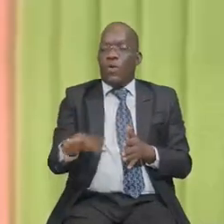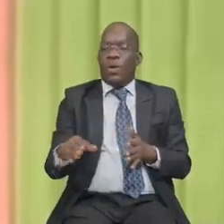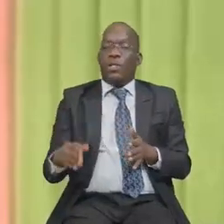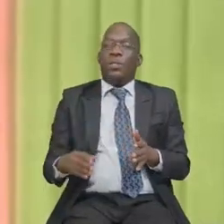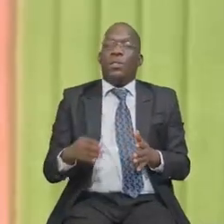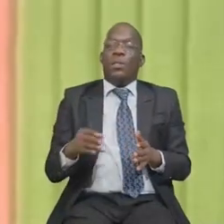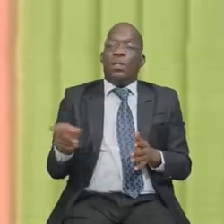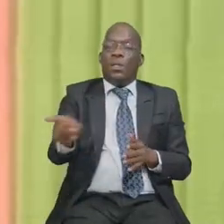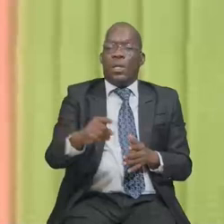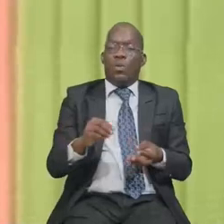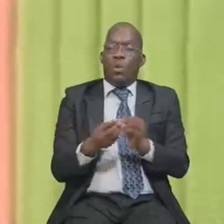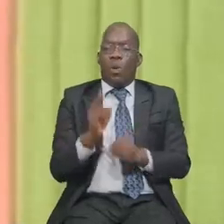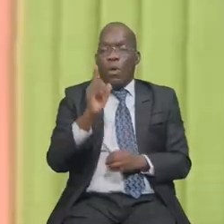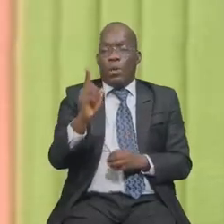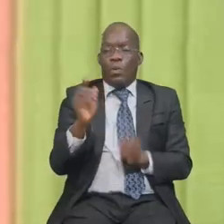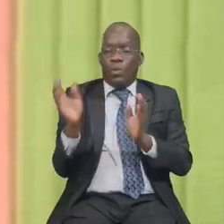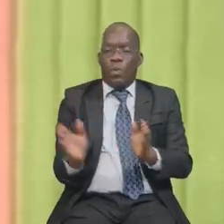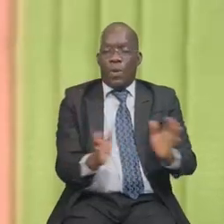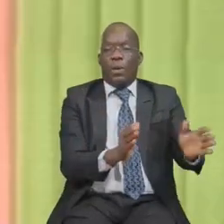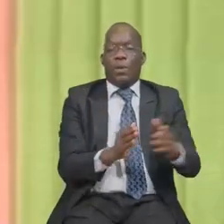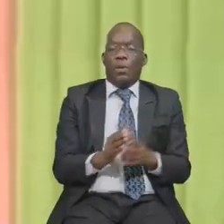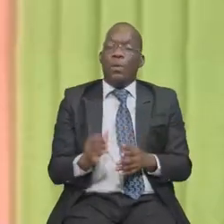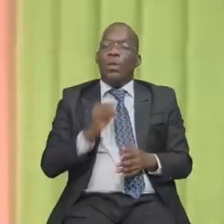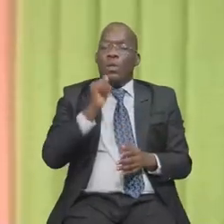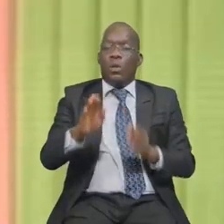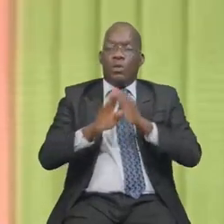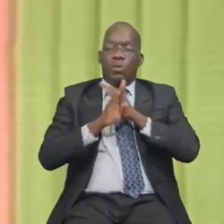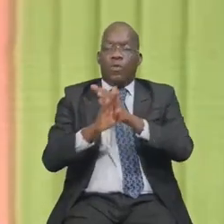Premièrement, prépare, n'empêche pas.